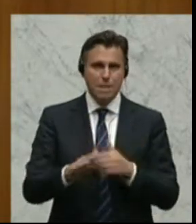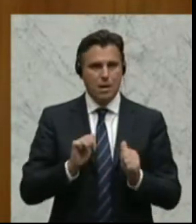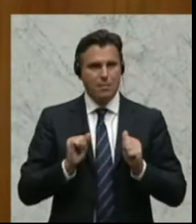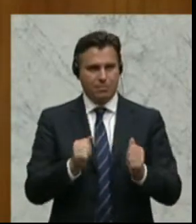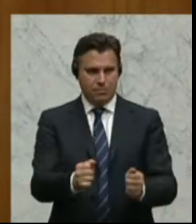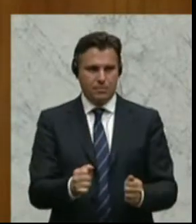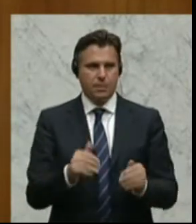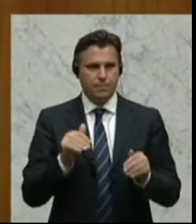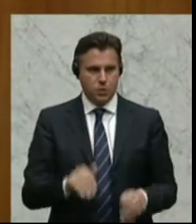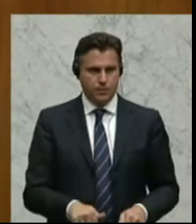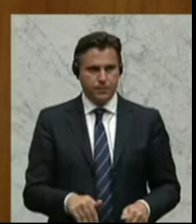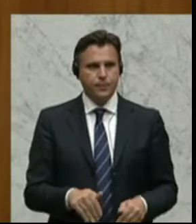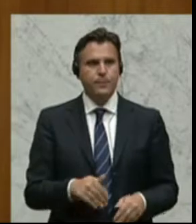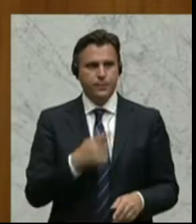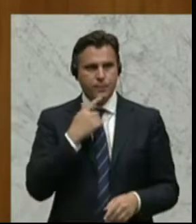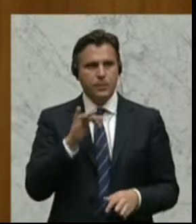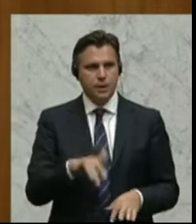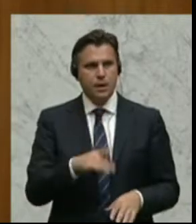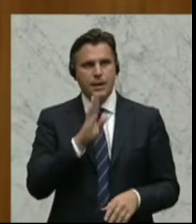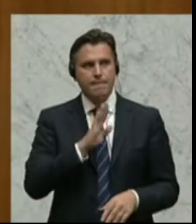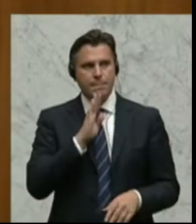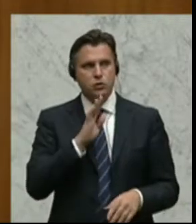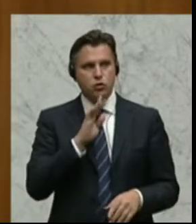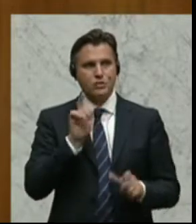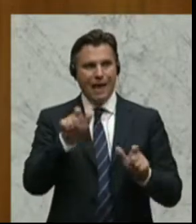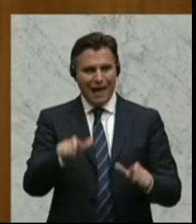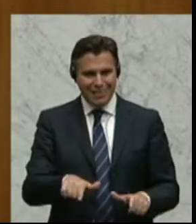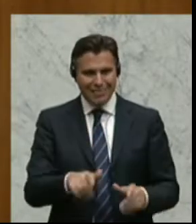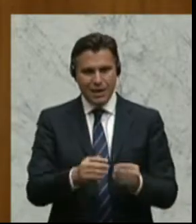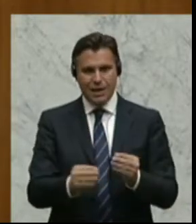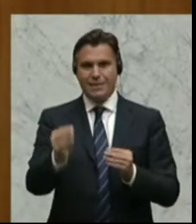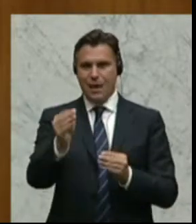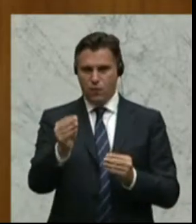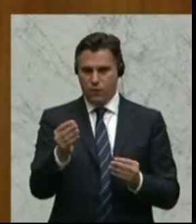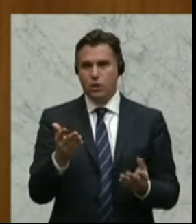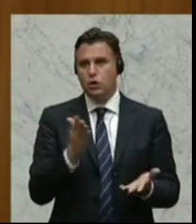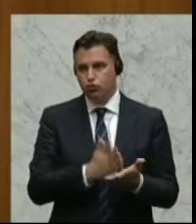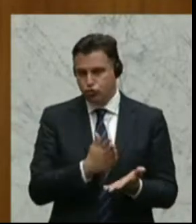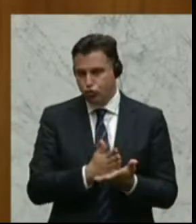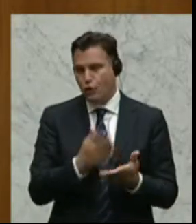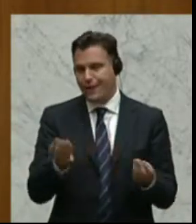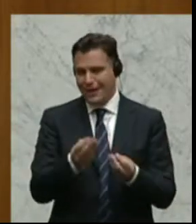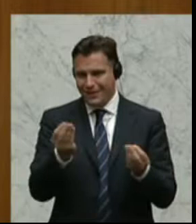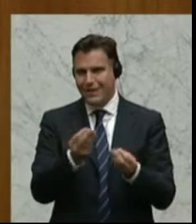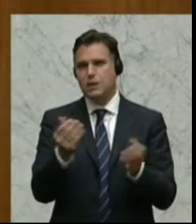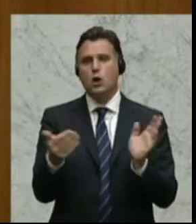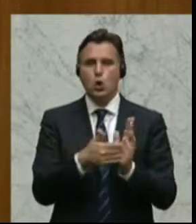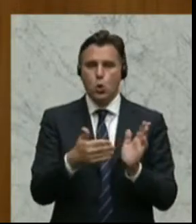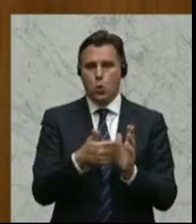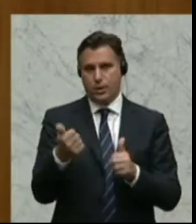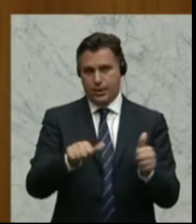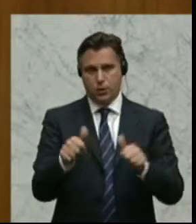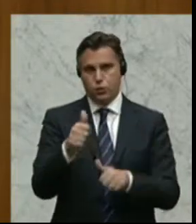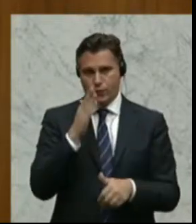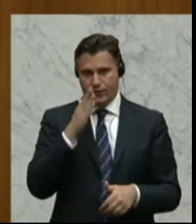einer Steigerung des faktischen Pensionsantrittsalters. Haben wir einiges gesetzt, aber da müssen wir noch mehr dazu tun.